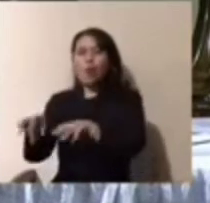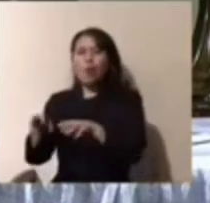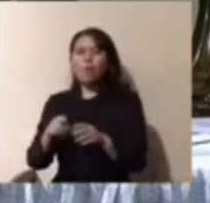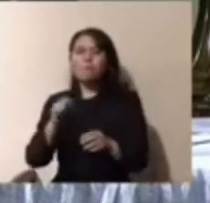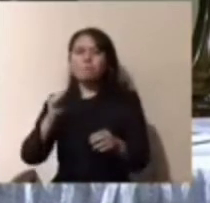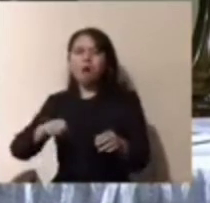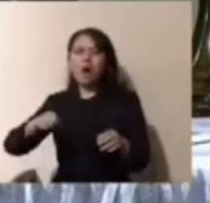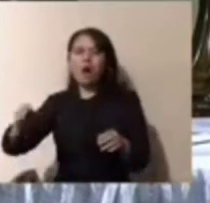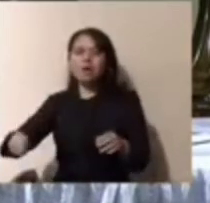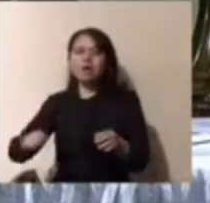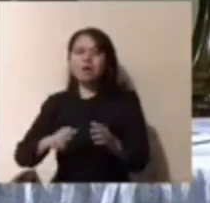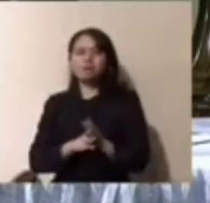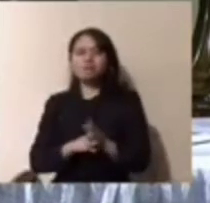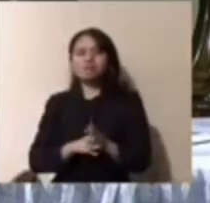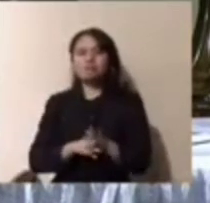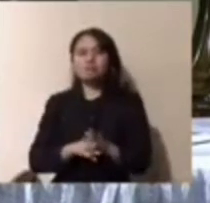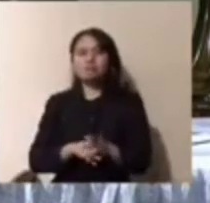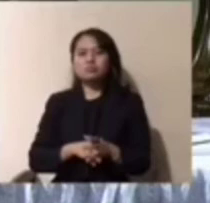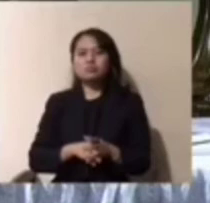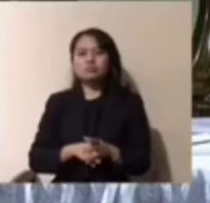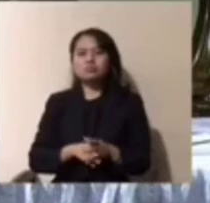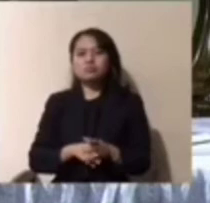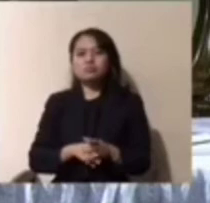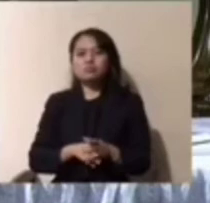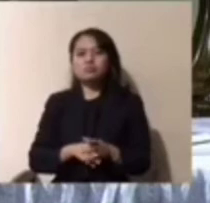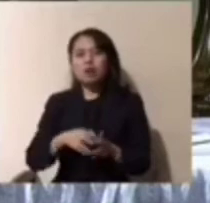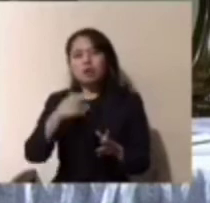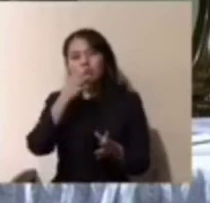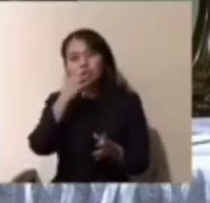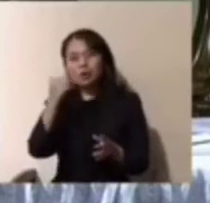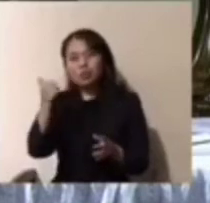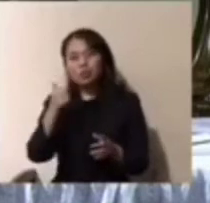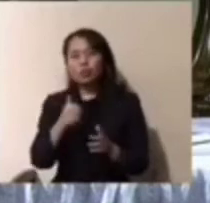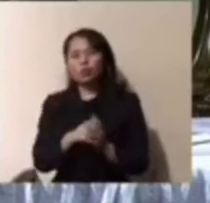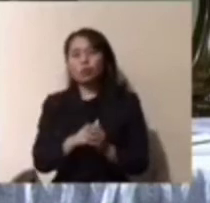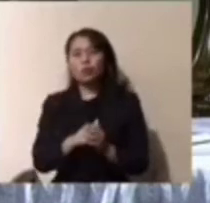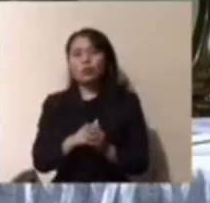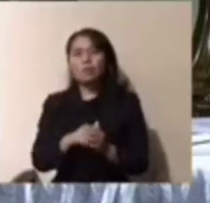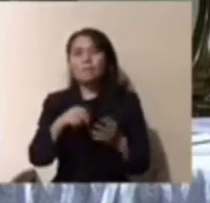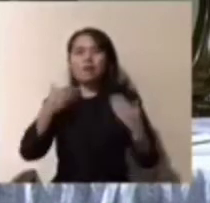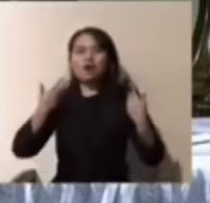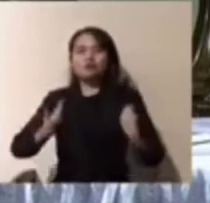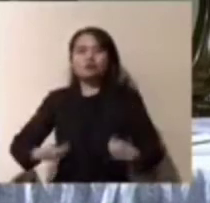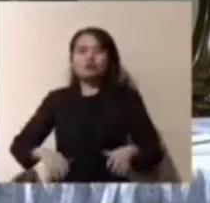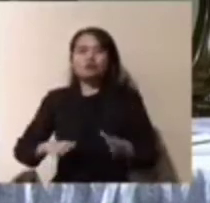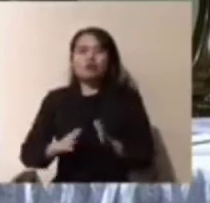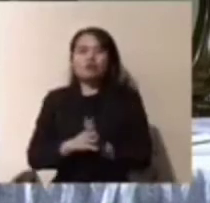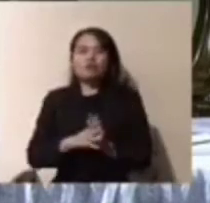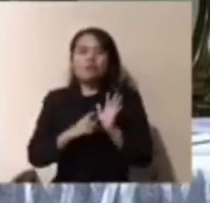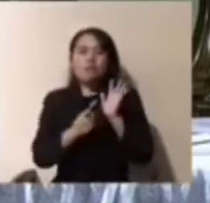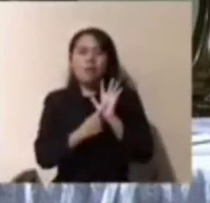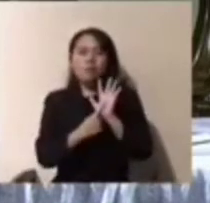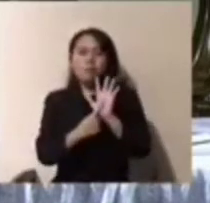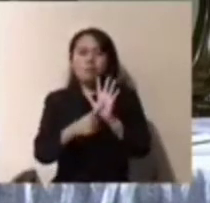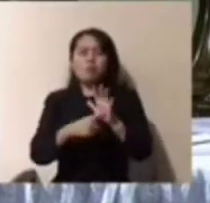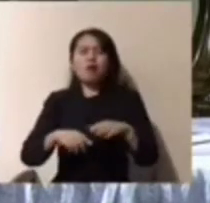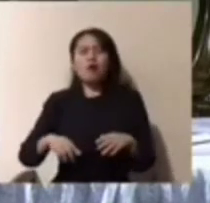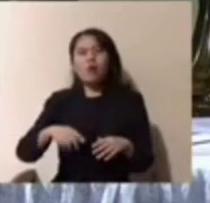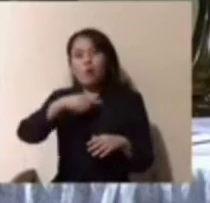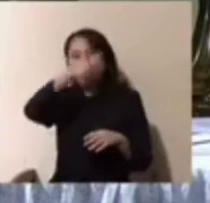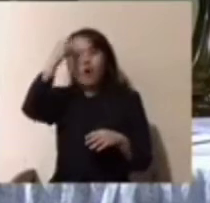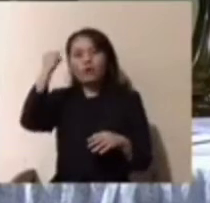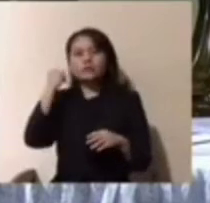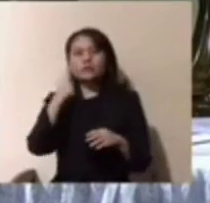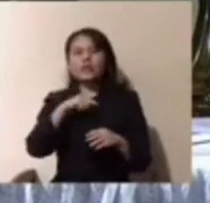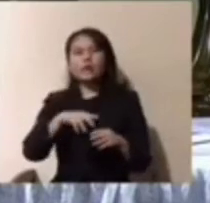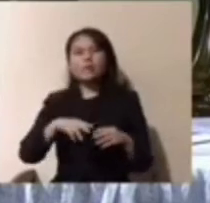sesat, diakui sebagai sang manusia yang menampilkan wajah kemanusiaan